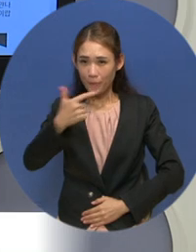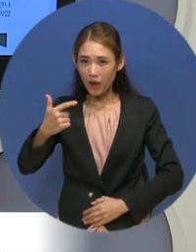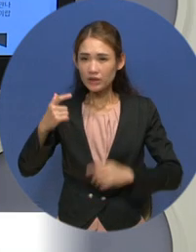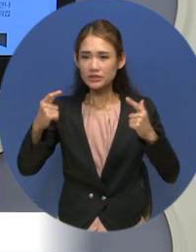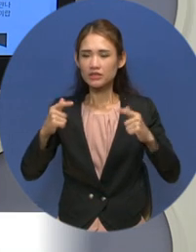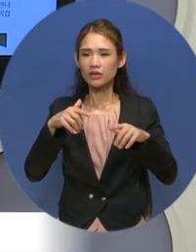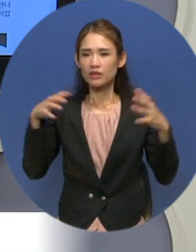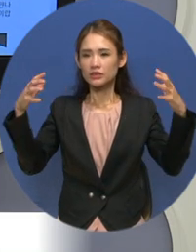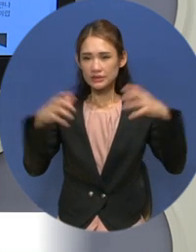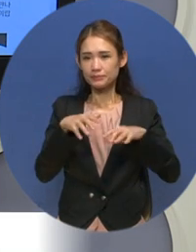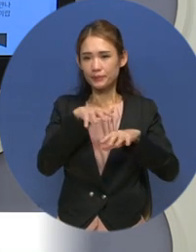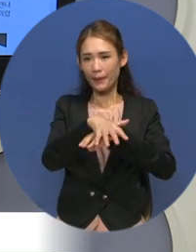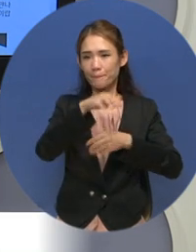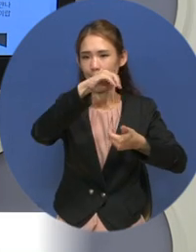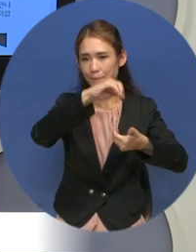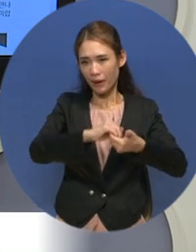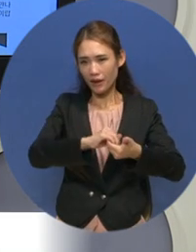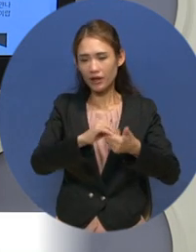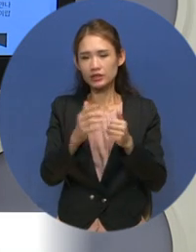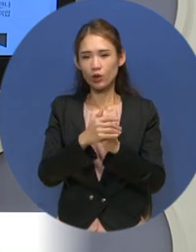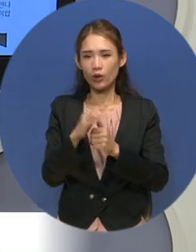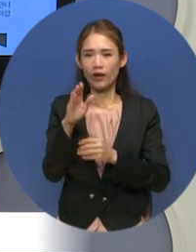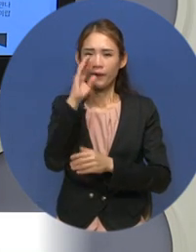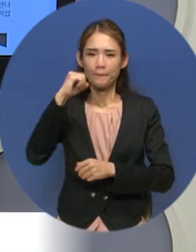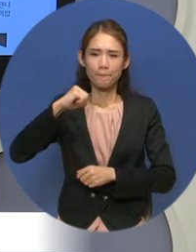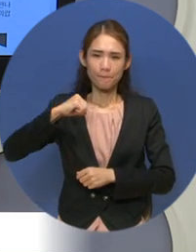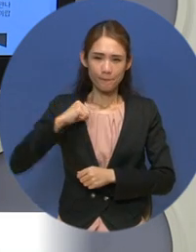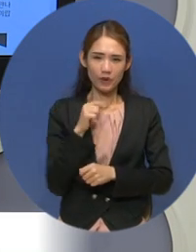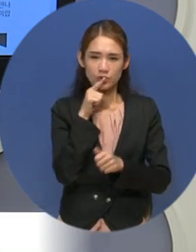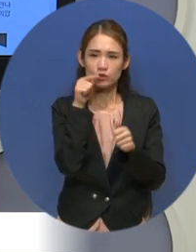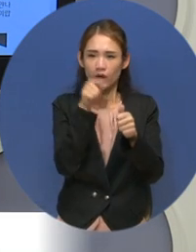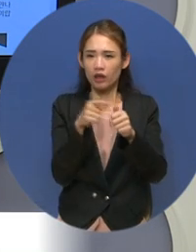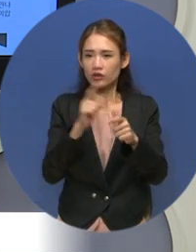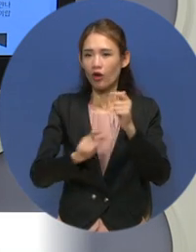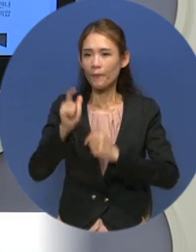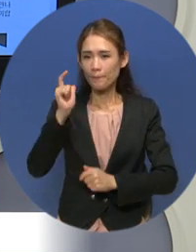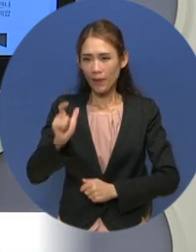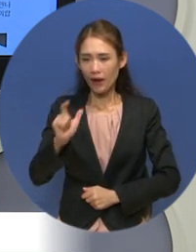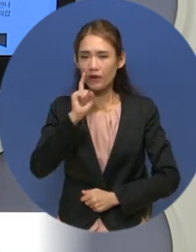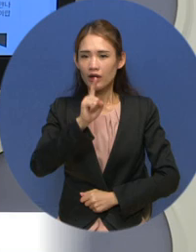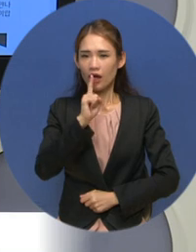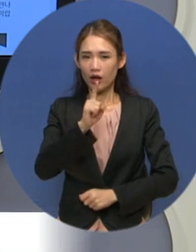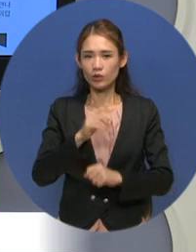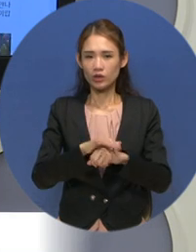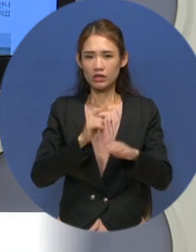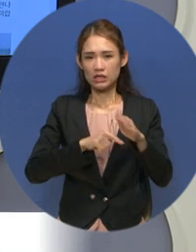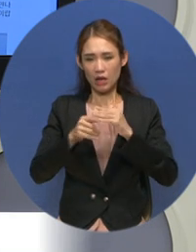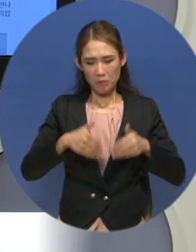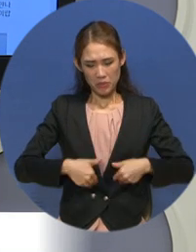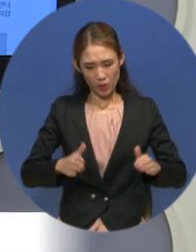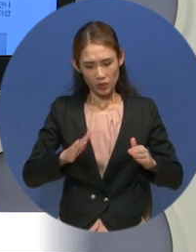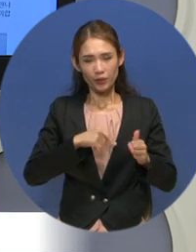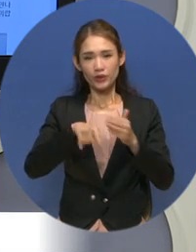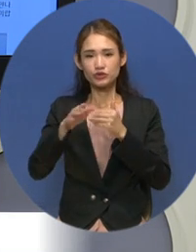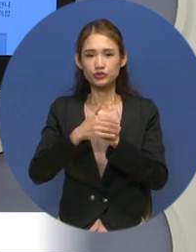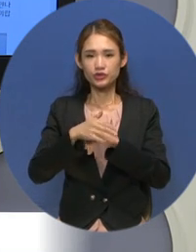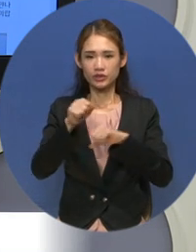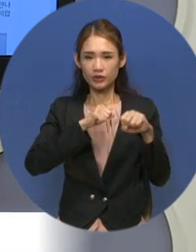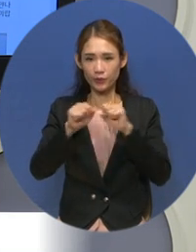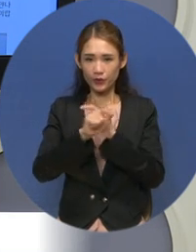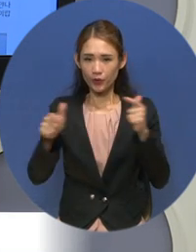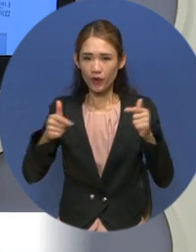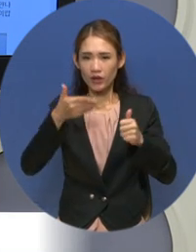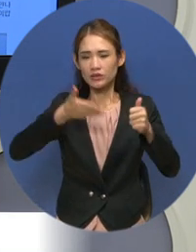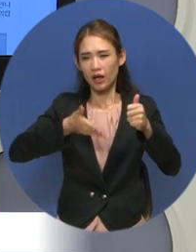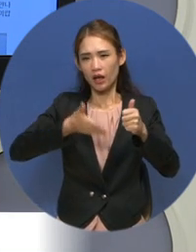집합 째 1과 강혁 수칙 준수 명령을 제 강조하고 불필요한 외출과 다중이용시설 이용 자제를